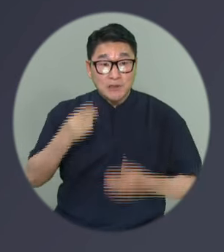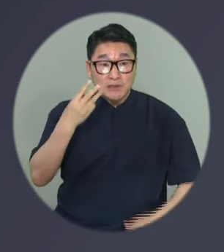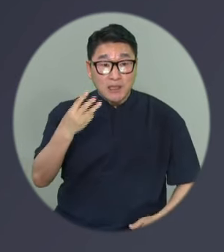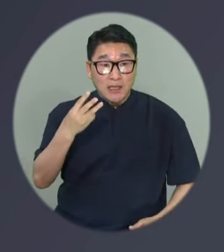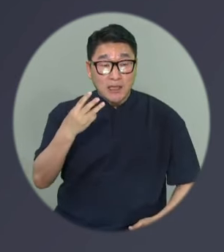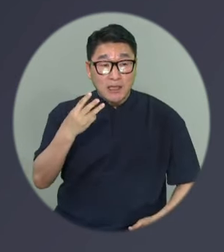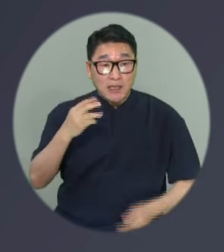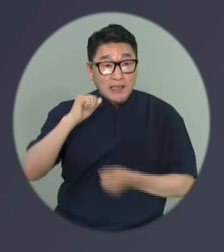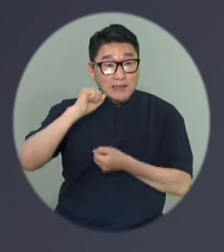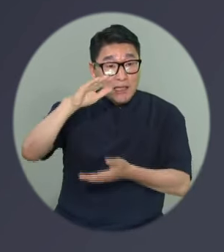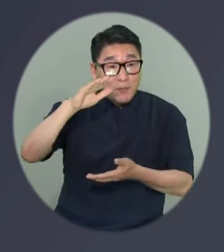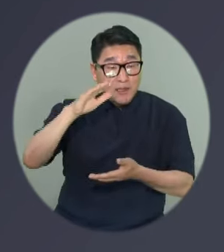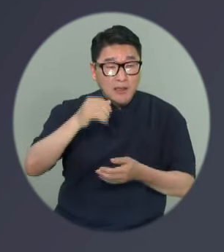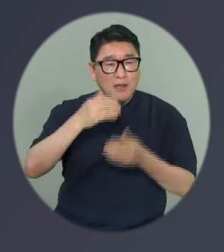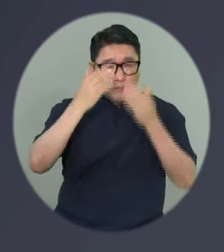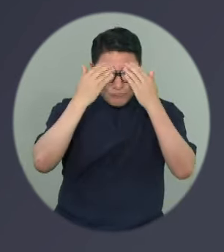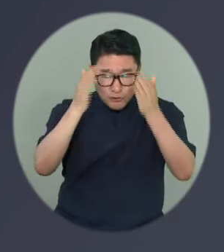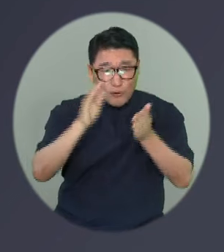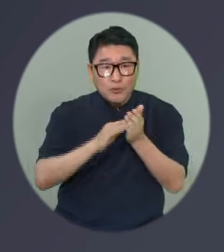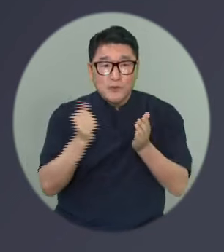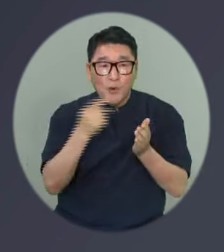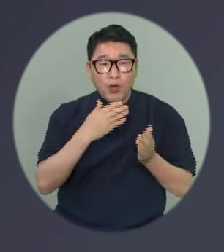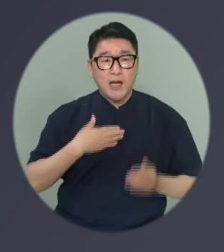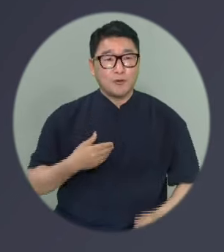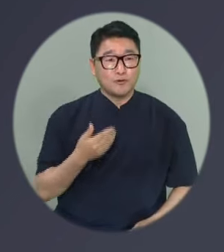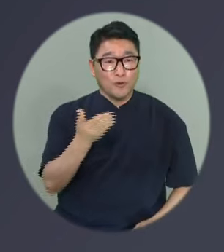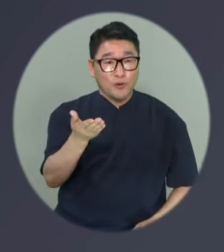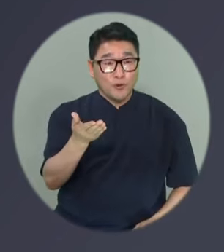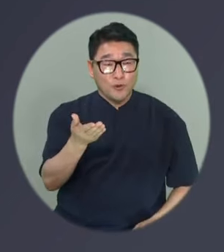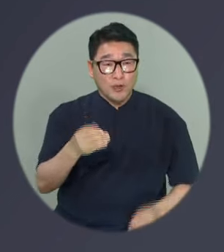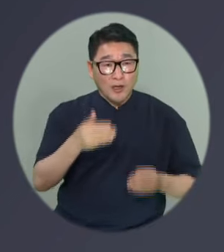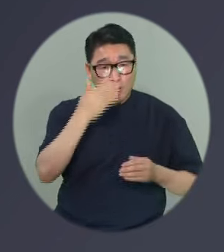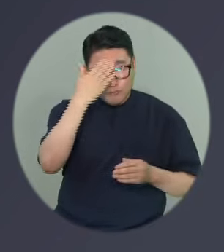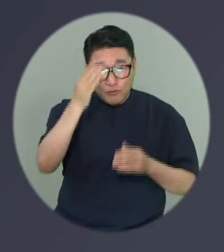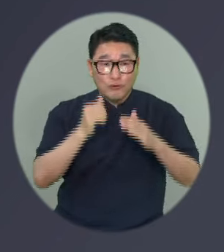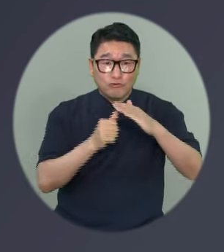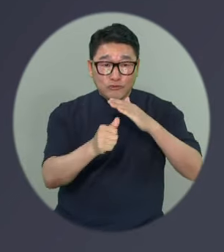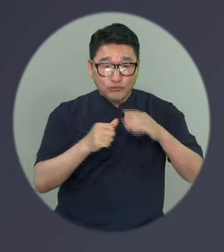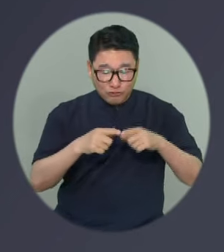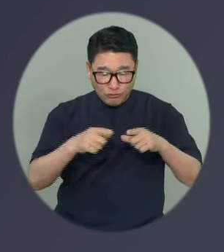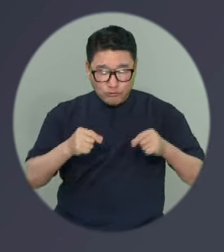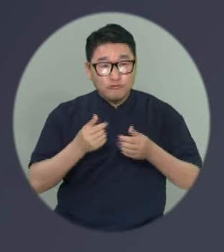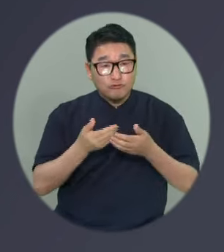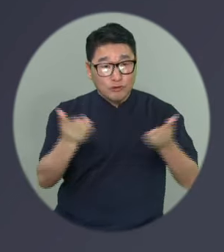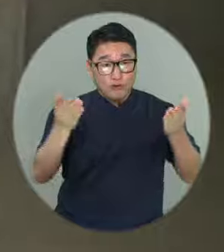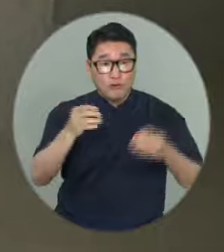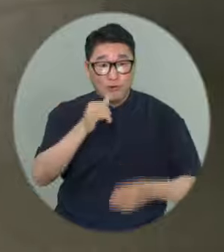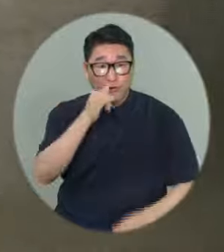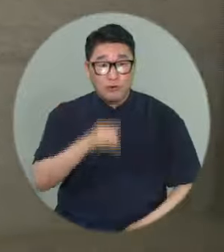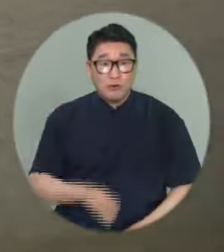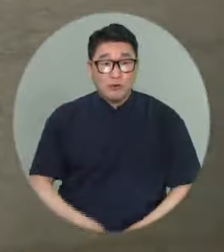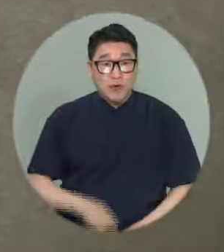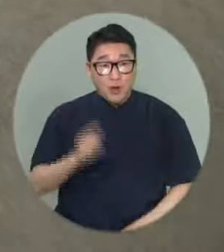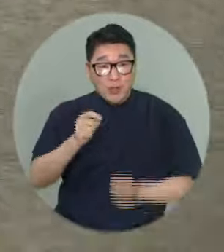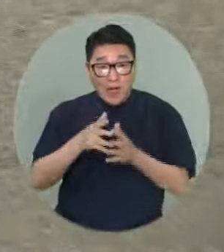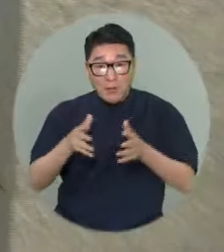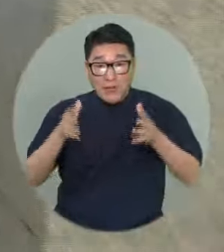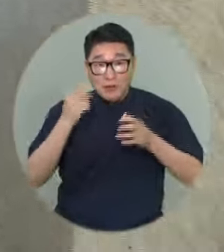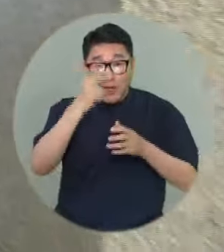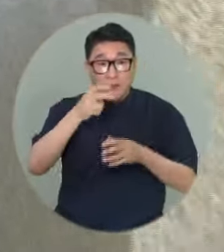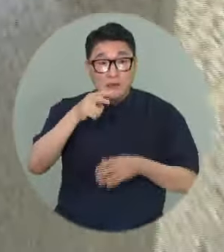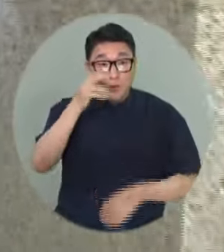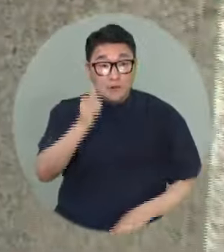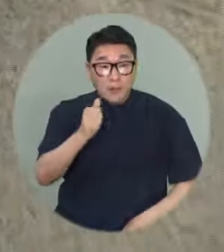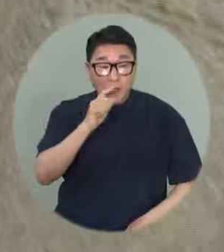3곳은 택배기사에게 출입문 비밀번호를 알려주거나 무료로 출입카드를 발급해줬습니다. 한 아파트